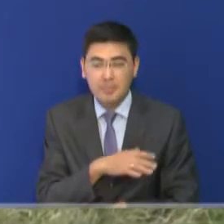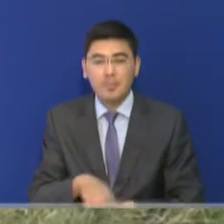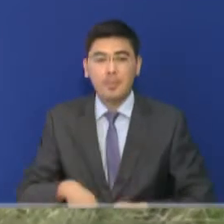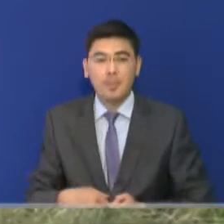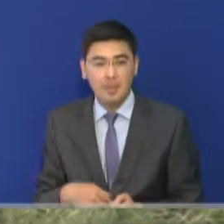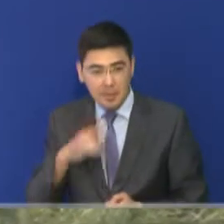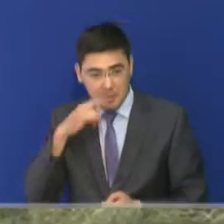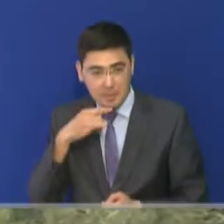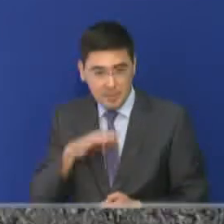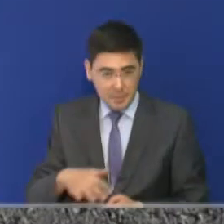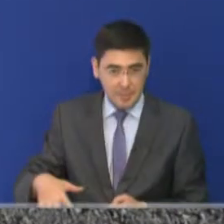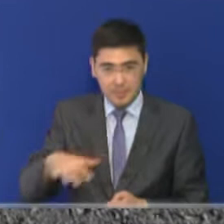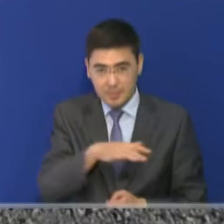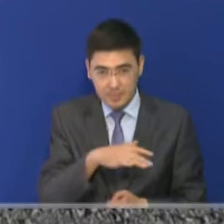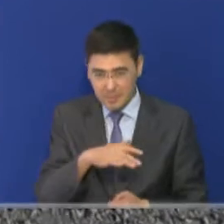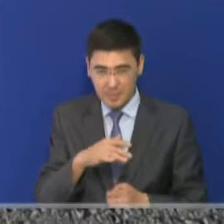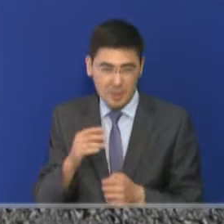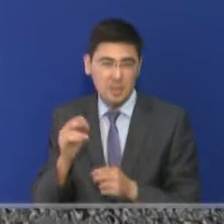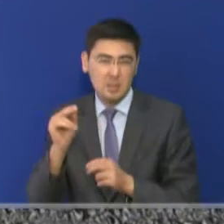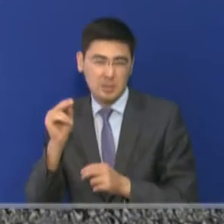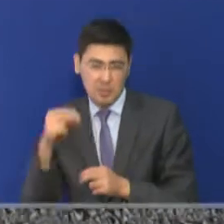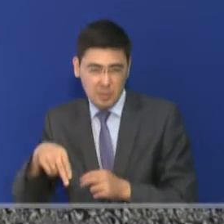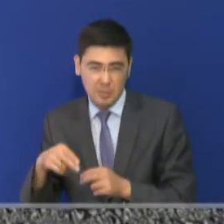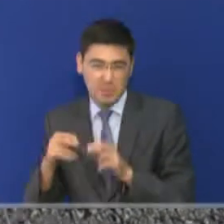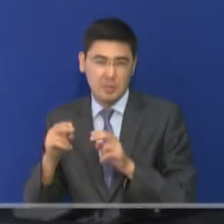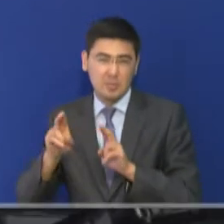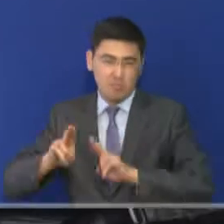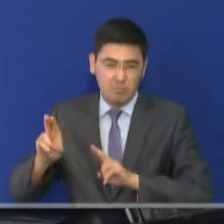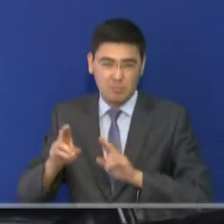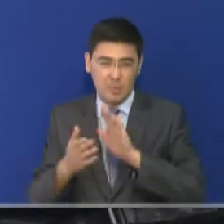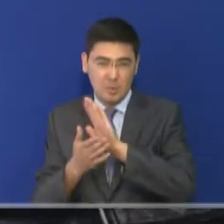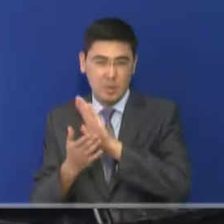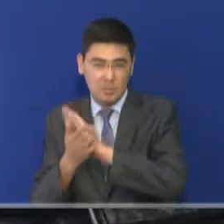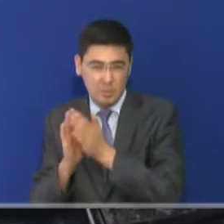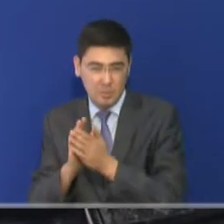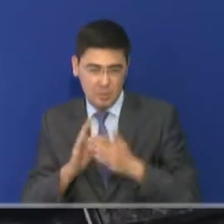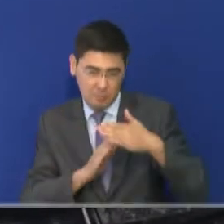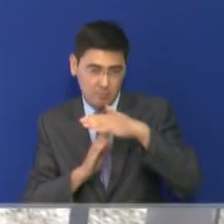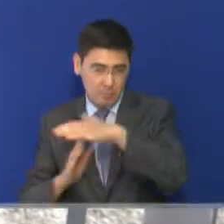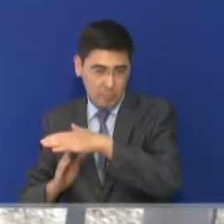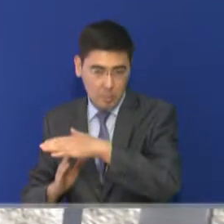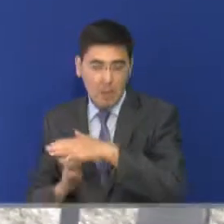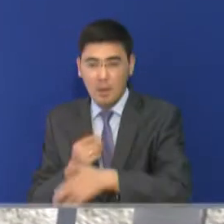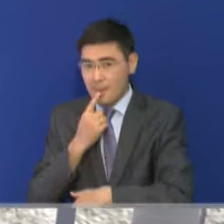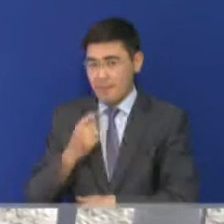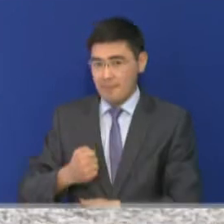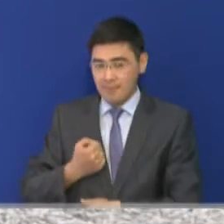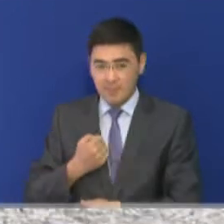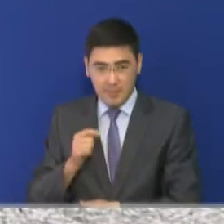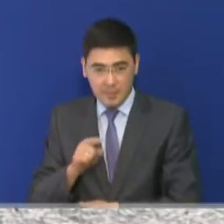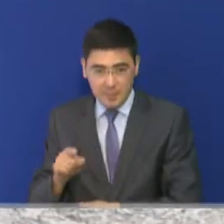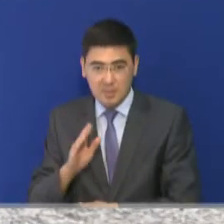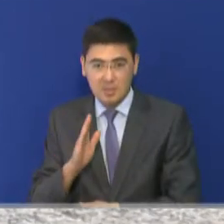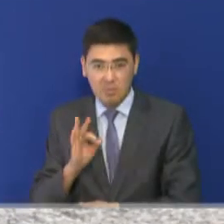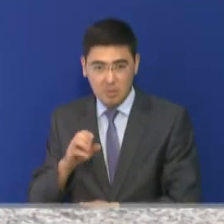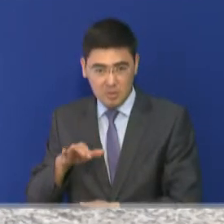Республика аумағында төтенше жағдай мен қосымша шектеу шараларының енгізілуімен шығыс өңірлік қолбасшылығының әскери қызметкерлері мен арнайы әскери